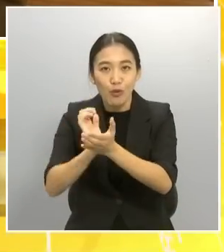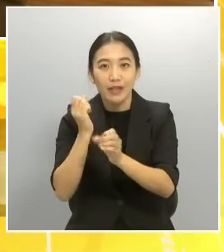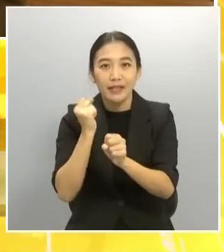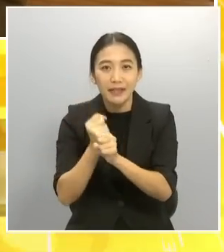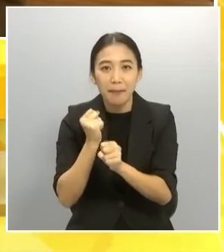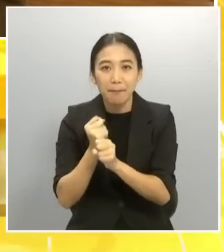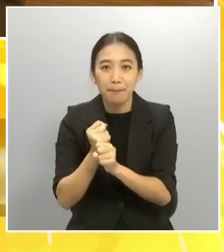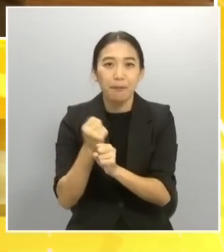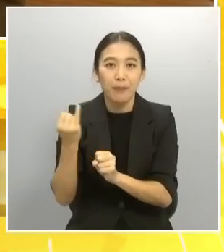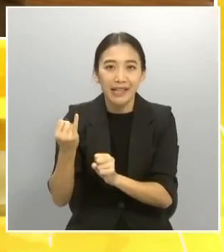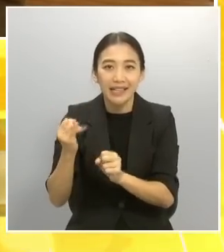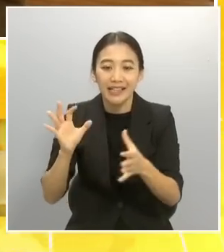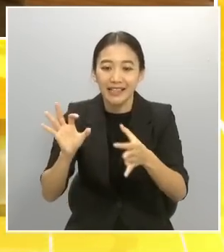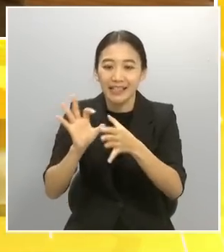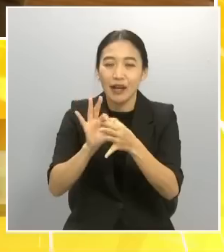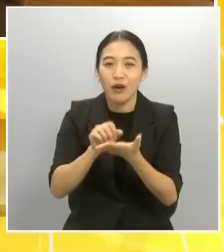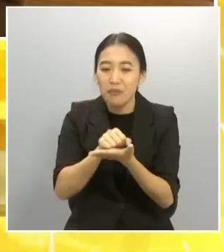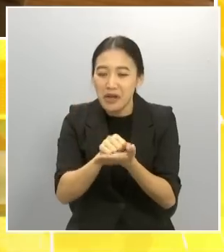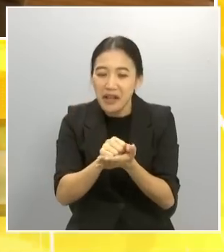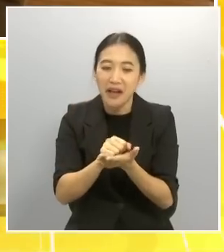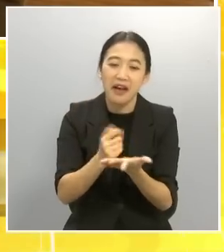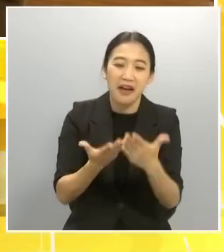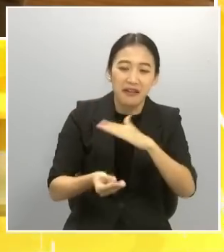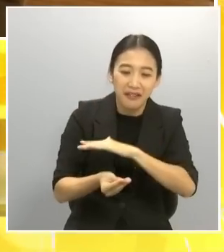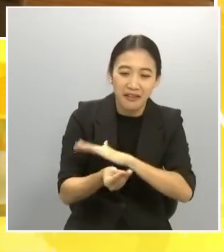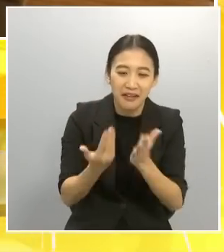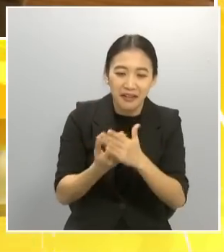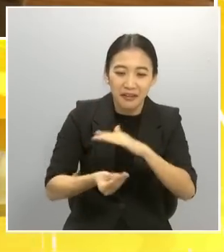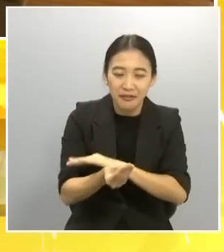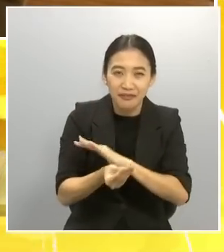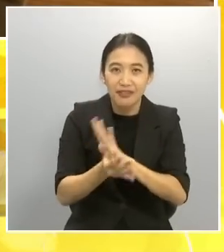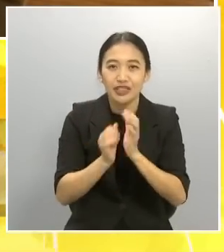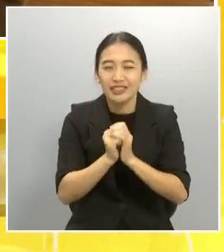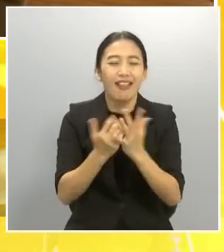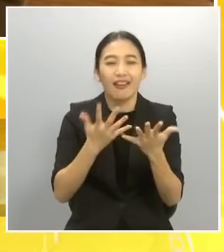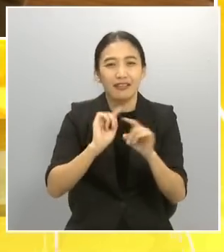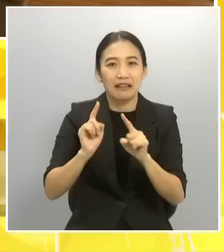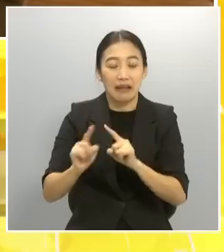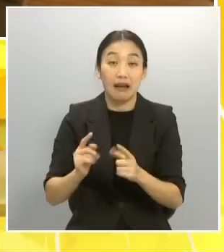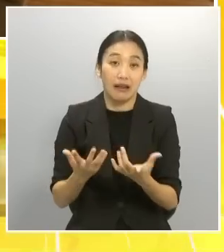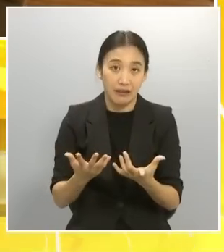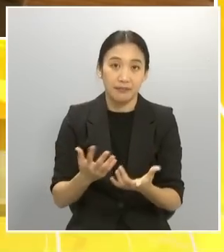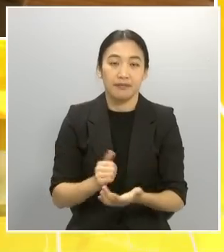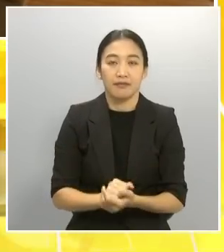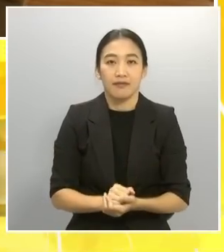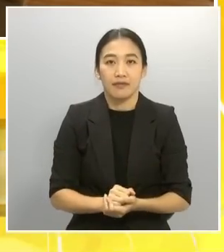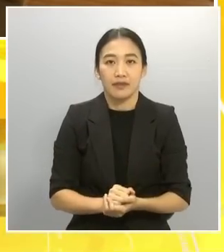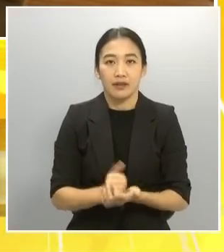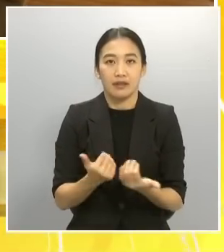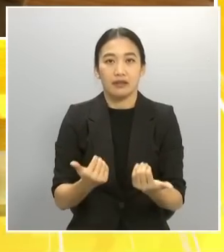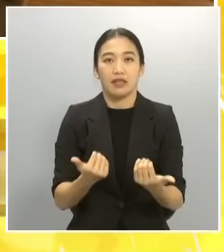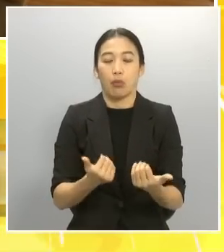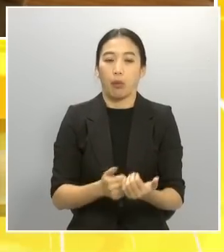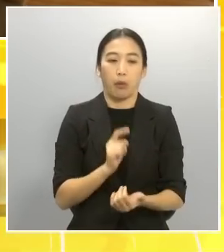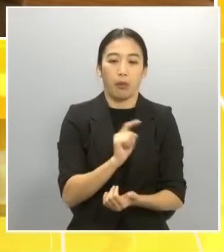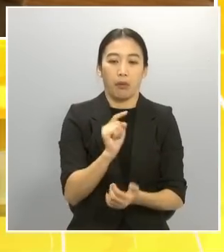องเที่ยวจีน อำนวยความสะดวกให ้แล้วก็มาถึงกรณีรีดไถจริงไม่จริงรอการพิสูจน์แต่กำลังอยู่ท่ามกลางวิกฤตจริ